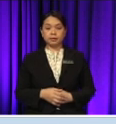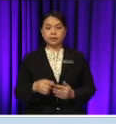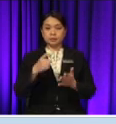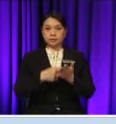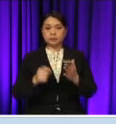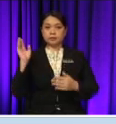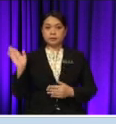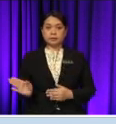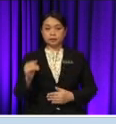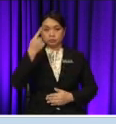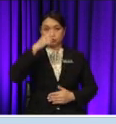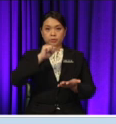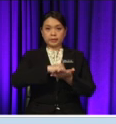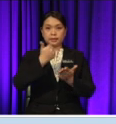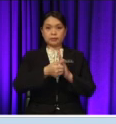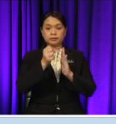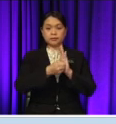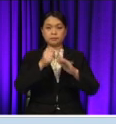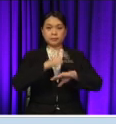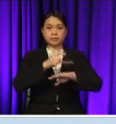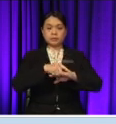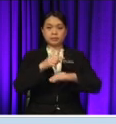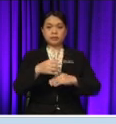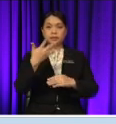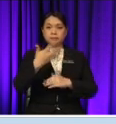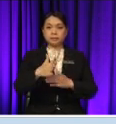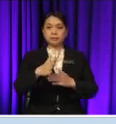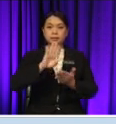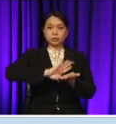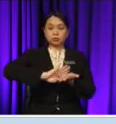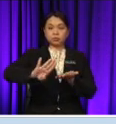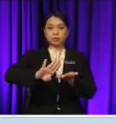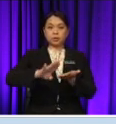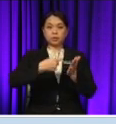tolakkan kos dengan susuk menilai terkumpul Oke